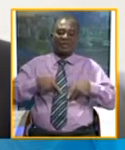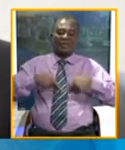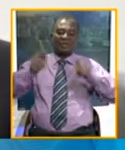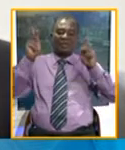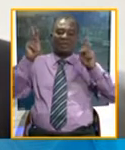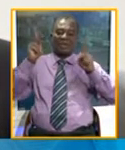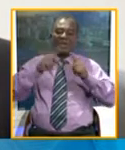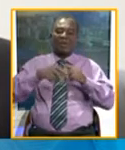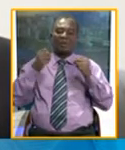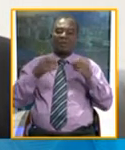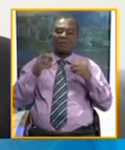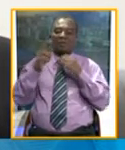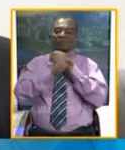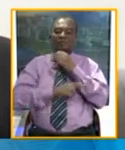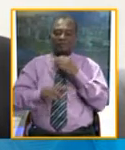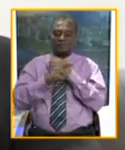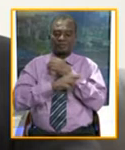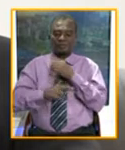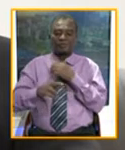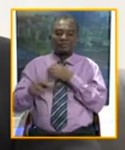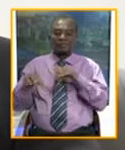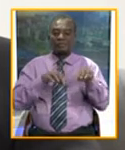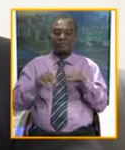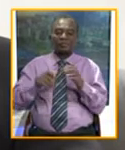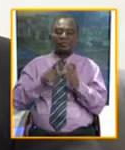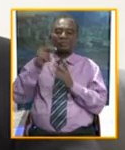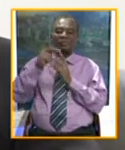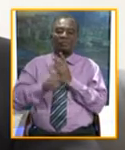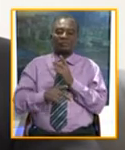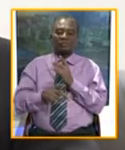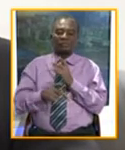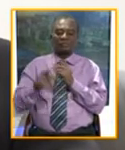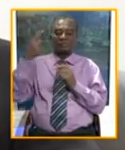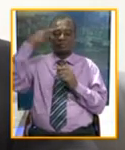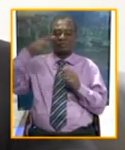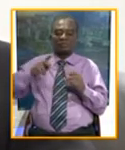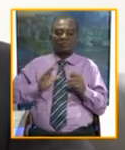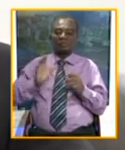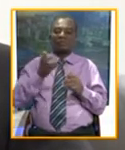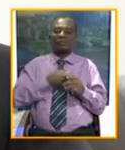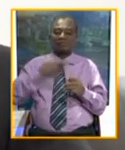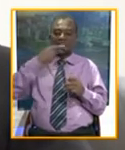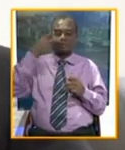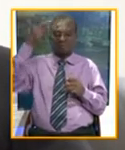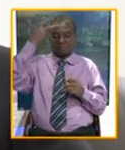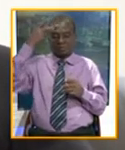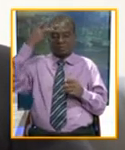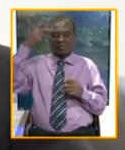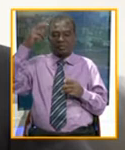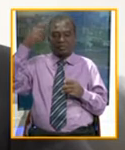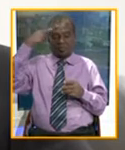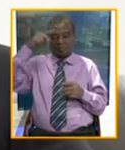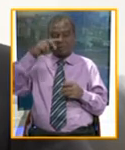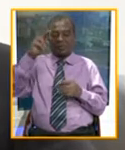à beaucoup de régions de réaliser des projets pour nos parents. Bon, en ce qui concerne la région d'Unzi, nous